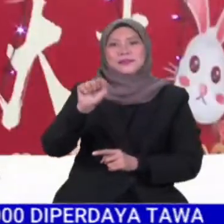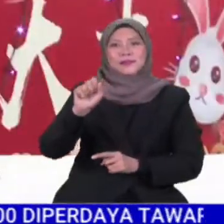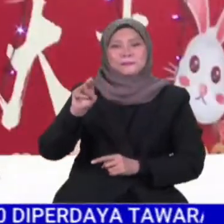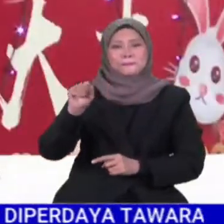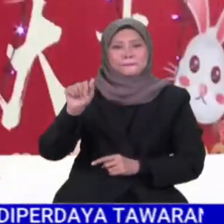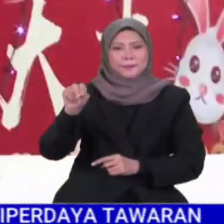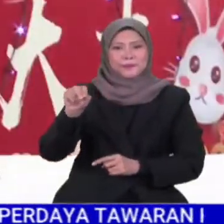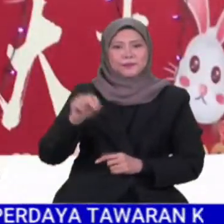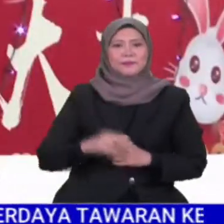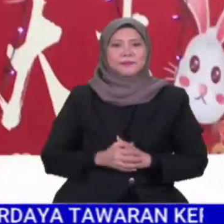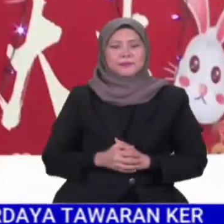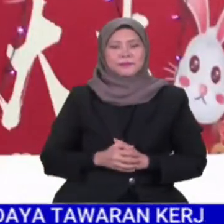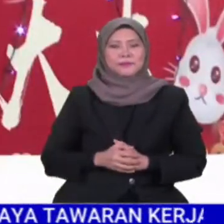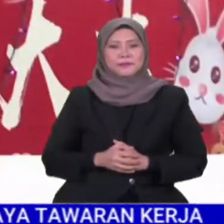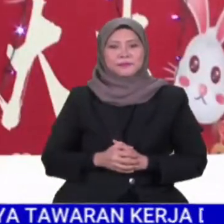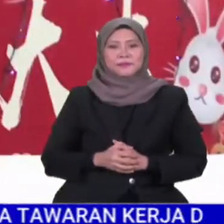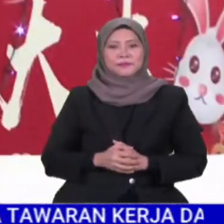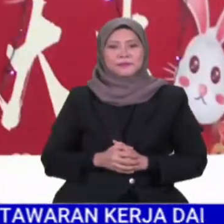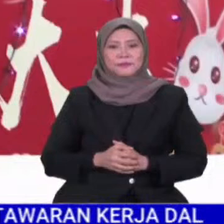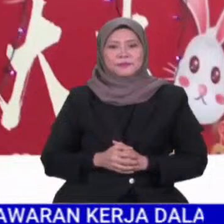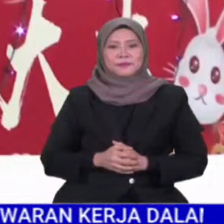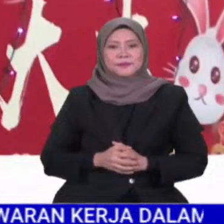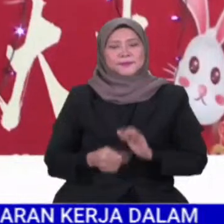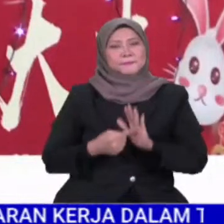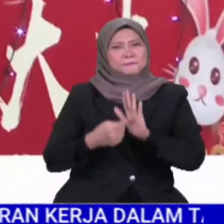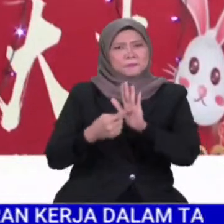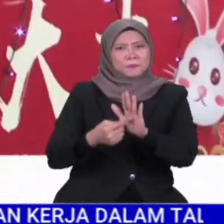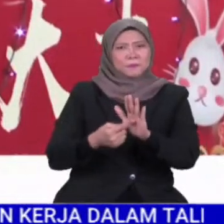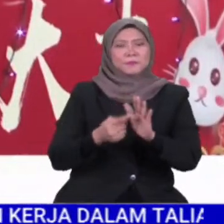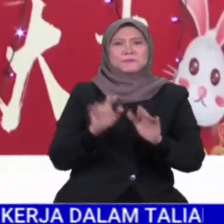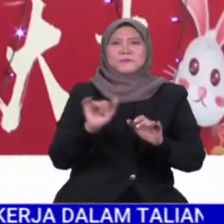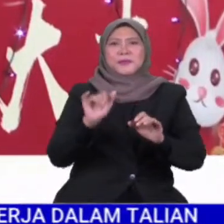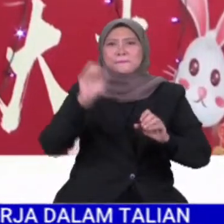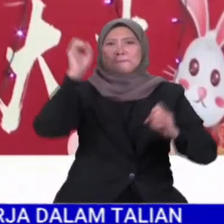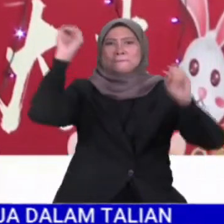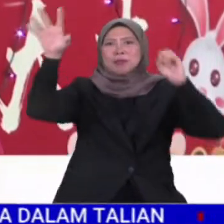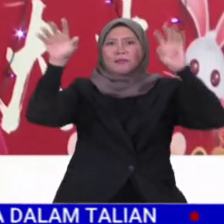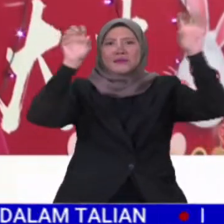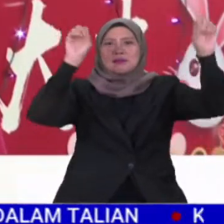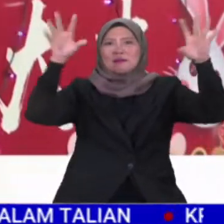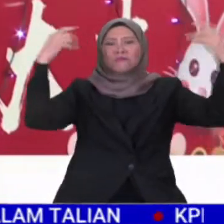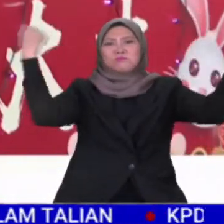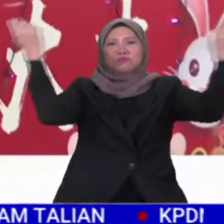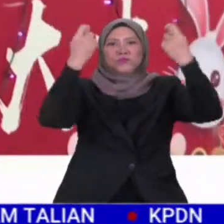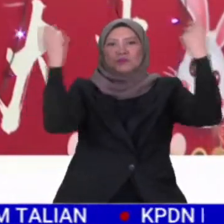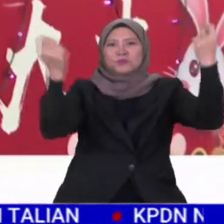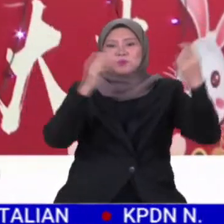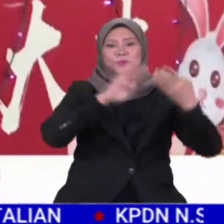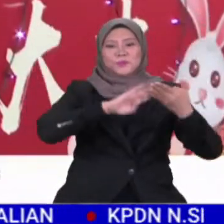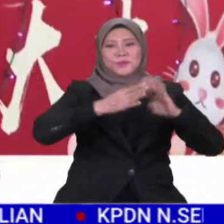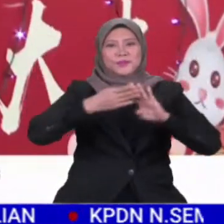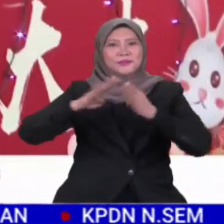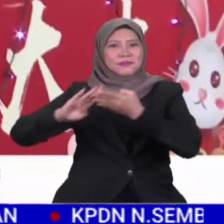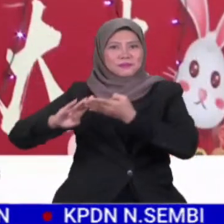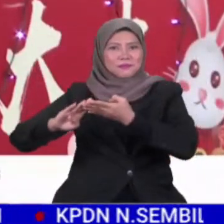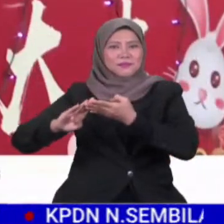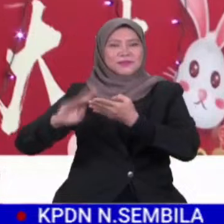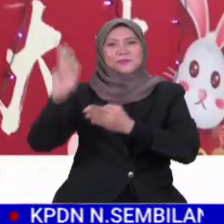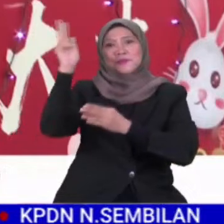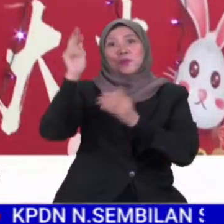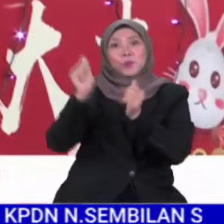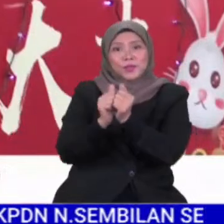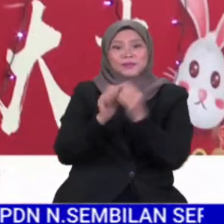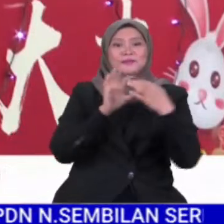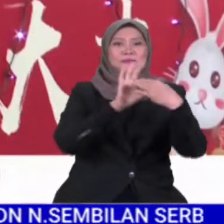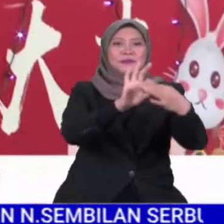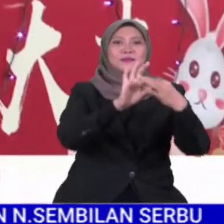ini benar-benar menampilkan merupakan satu pesta antara komuniti dengan sektor awam, sektor kerajaan.